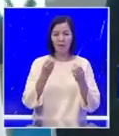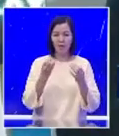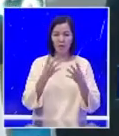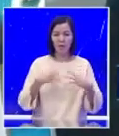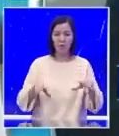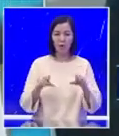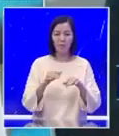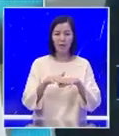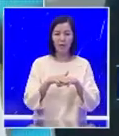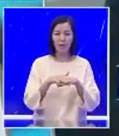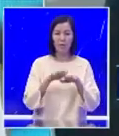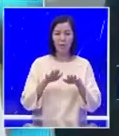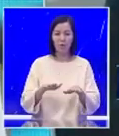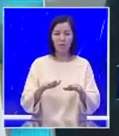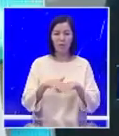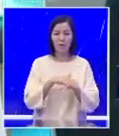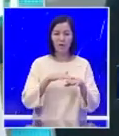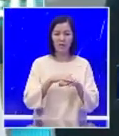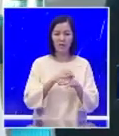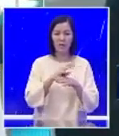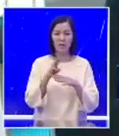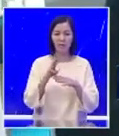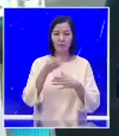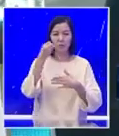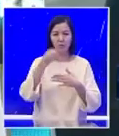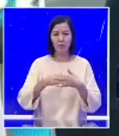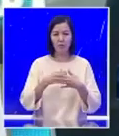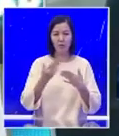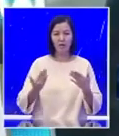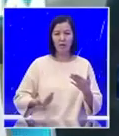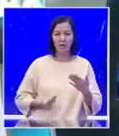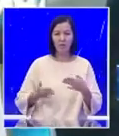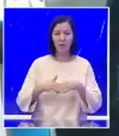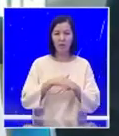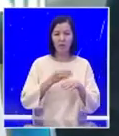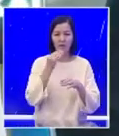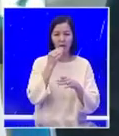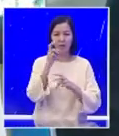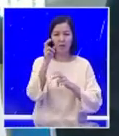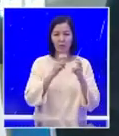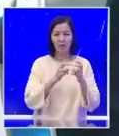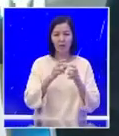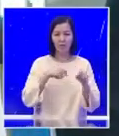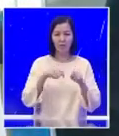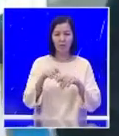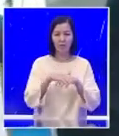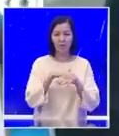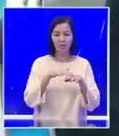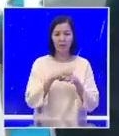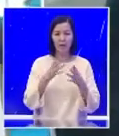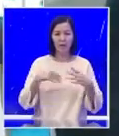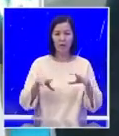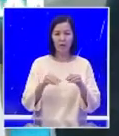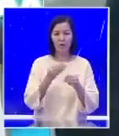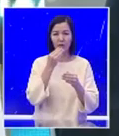көпшілік орындарда халықты қамтамасыз ету орталықтары, коммуналдық шаруашылық, тамақ өнеркәсібі, сауда базарларда, қоғамдық